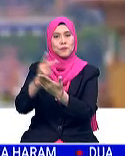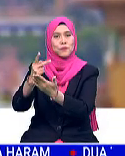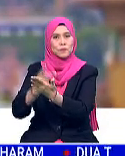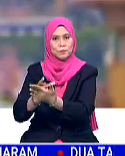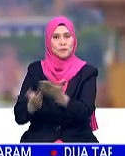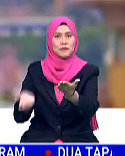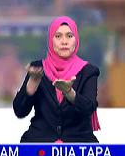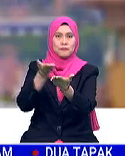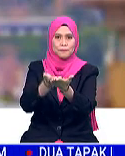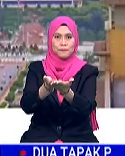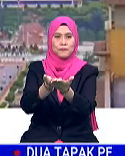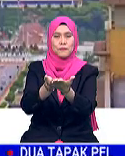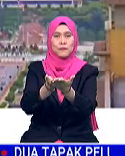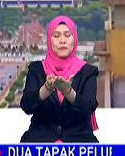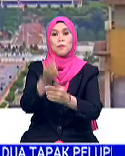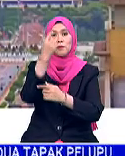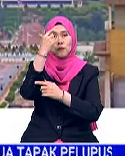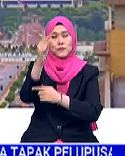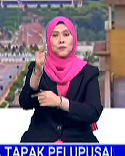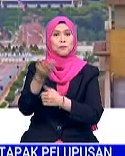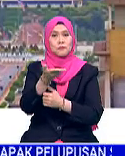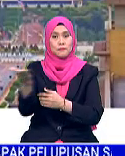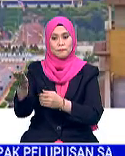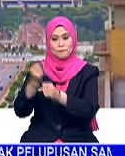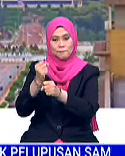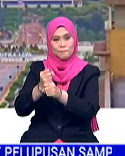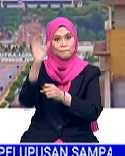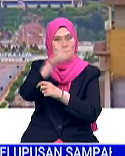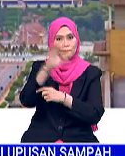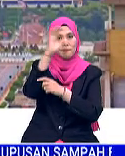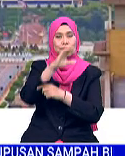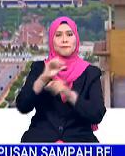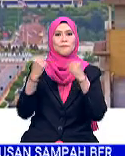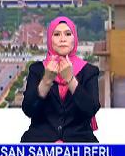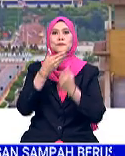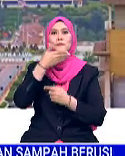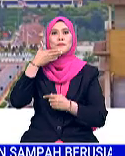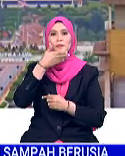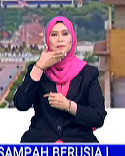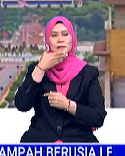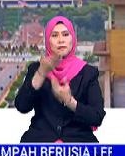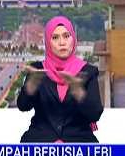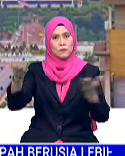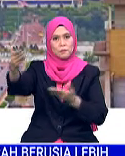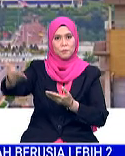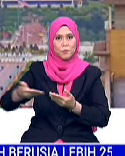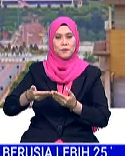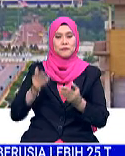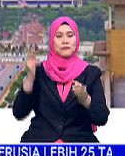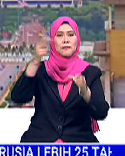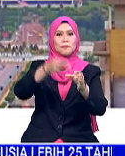yang ditawarkan bagi mereka yang sedang mencari pekerjaan utamanya golongan beliau anda semua dijemput